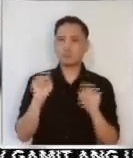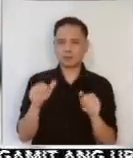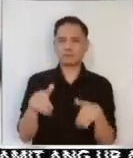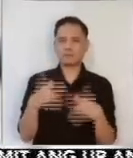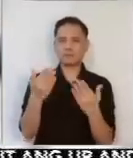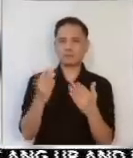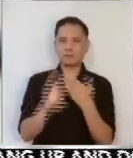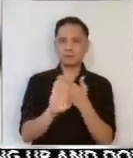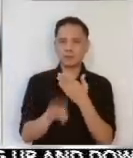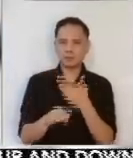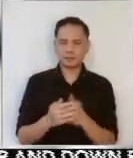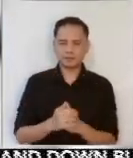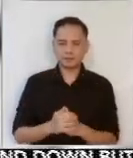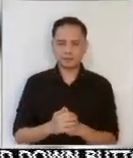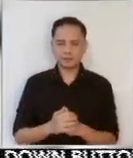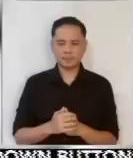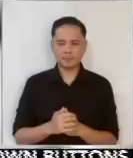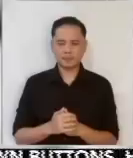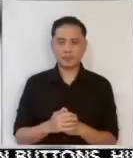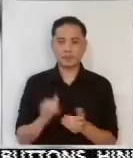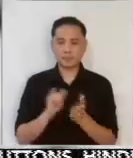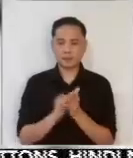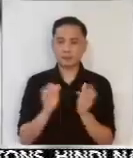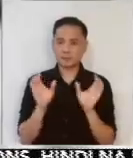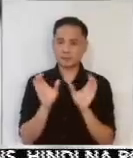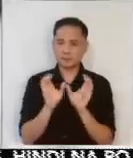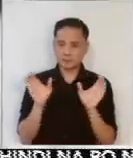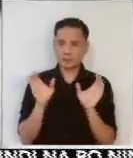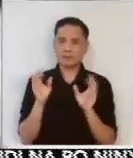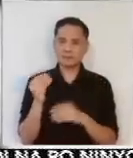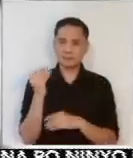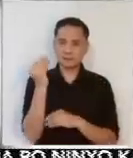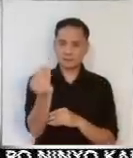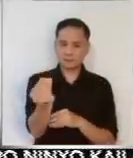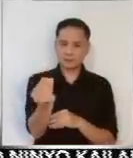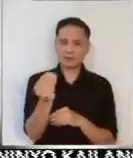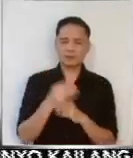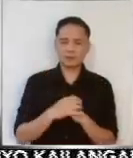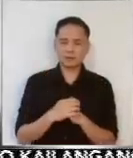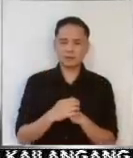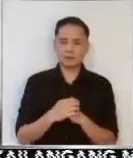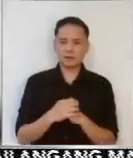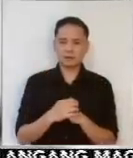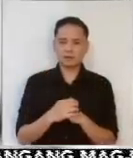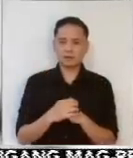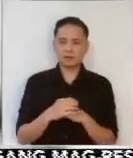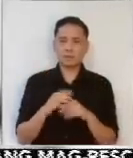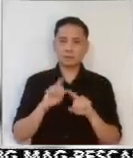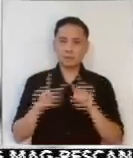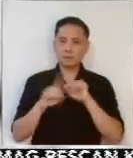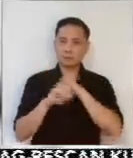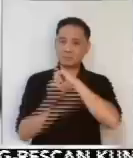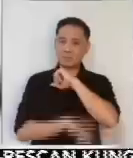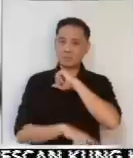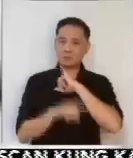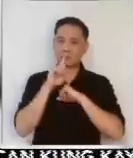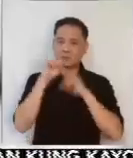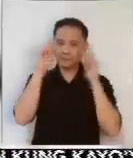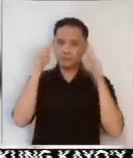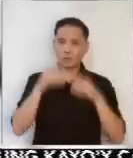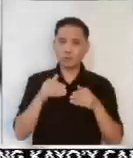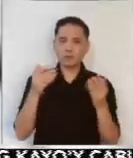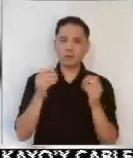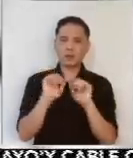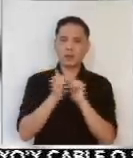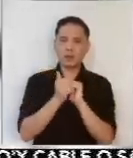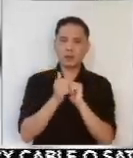executive when the pardon was granted. Ang binubura niya, yung penalty but not the crime itself. So, ibig right.